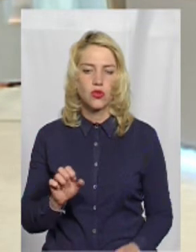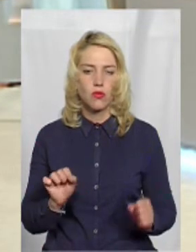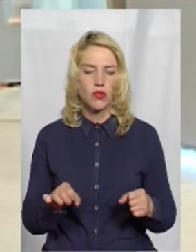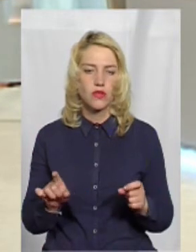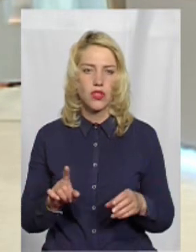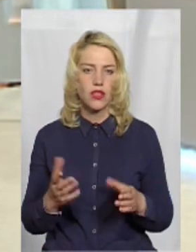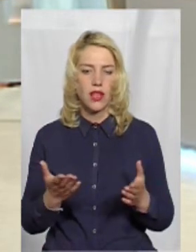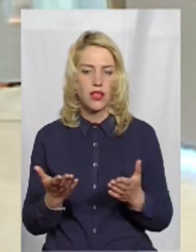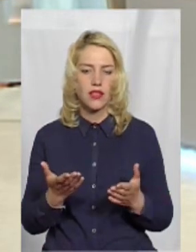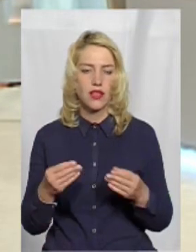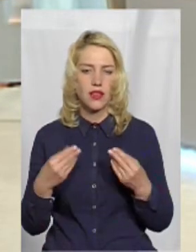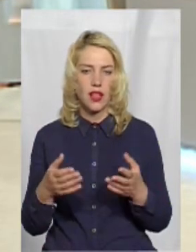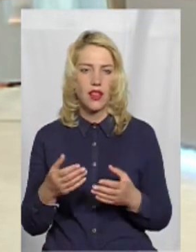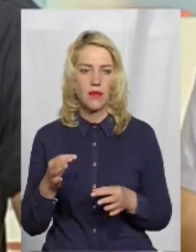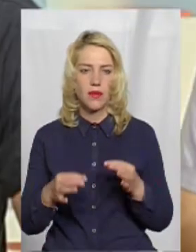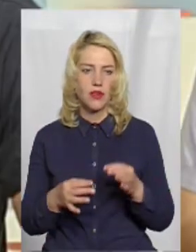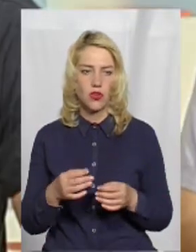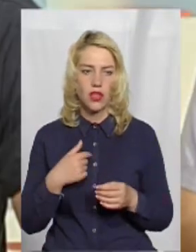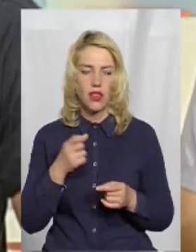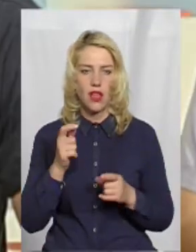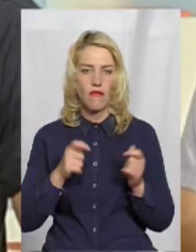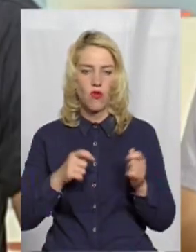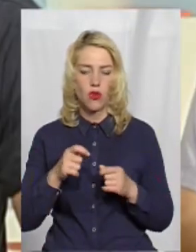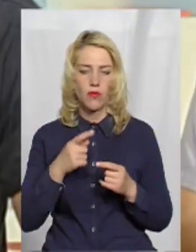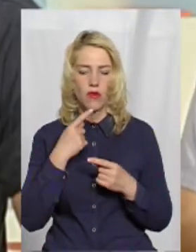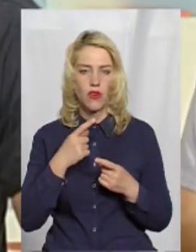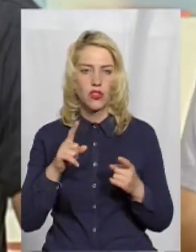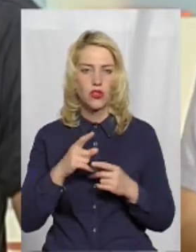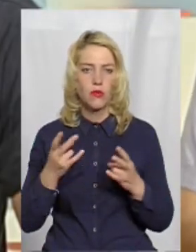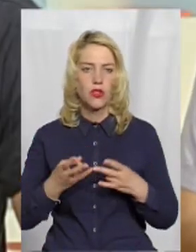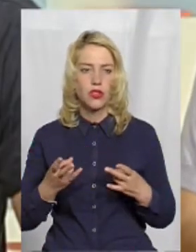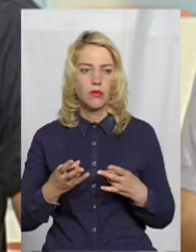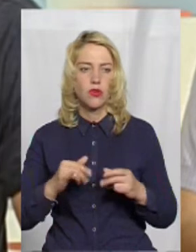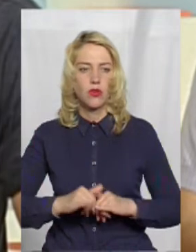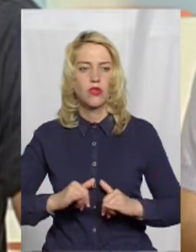дала природа. Сьогодні ми на форумі говорили, що потрібно розвивати